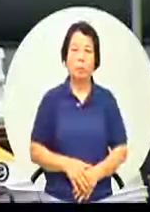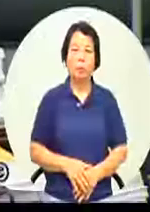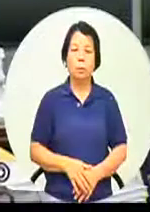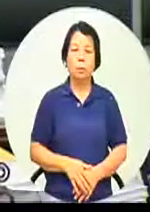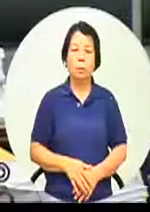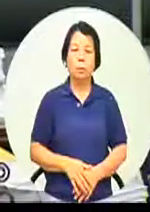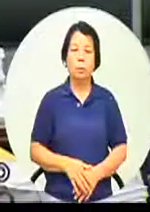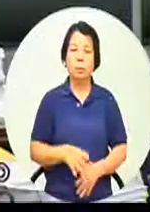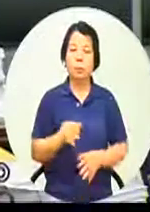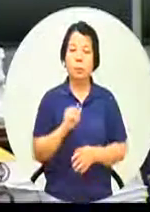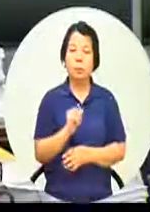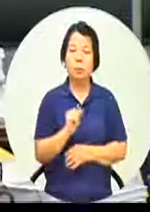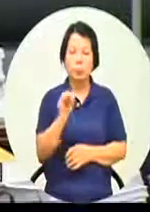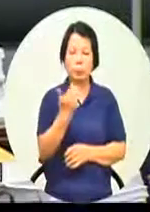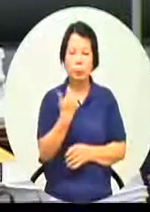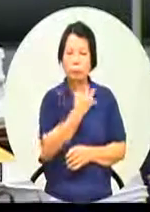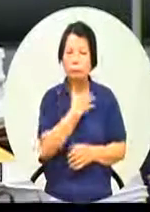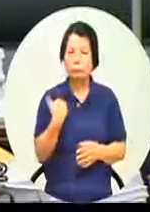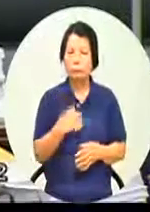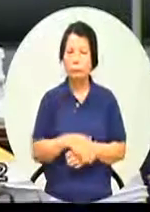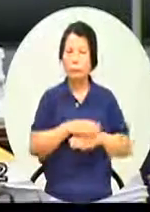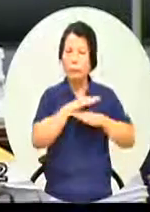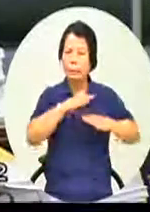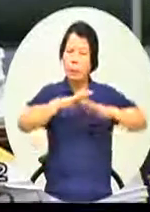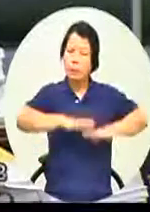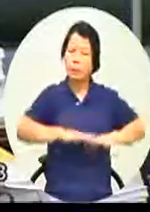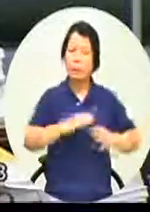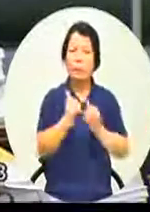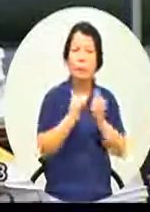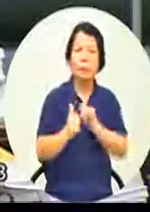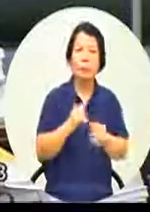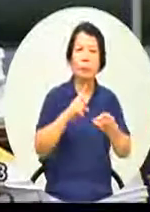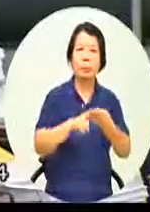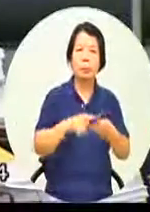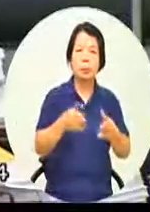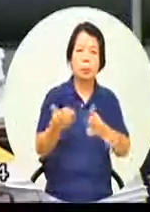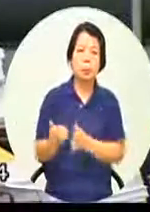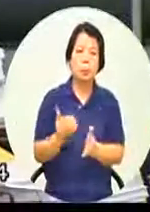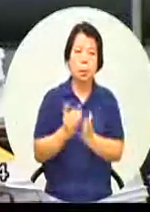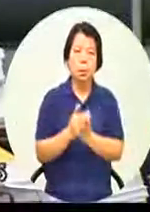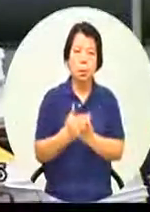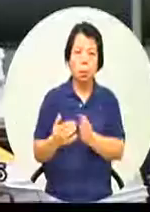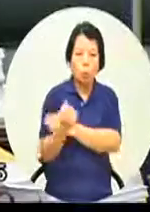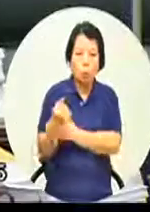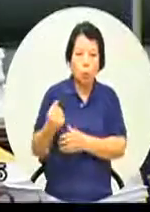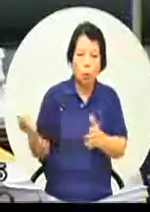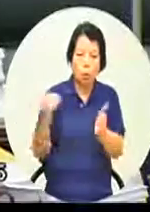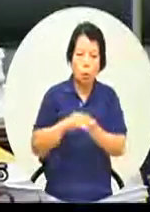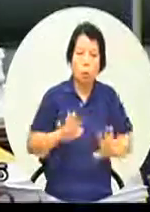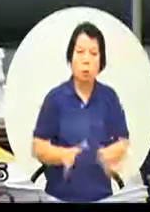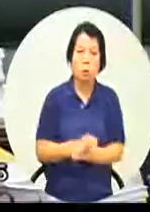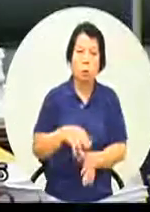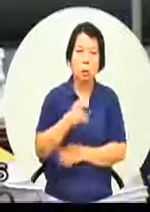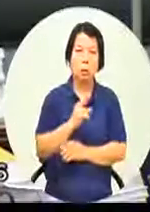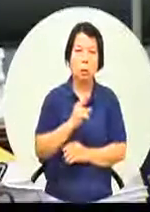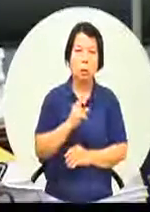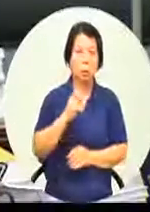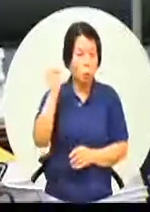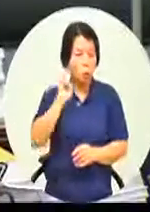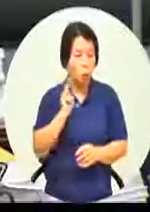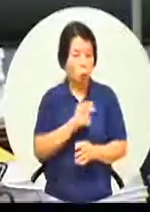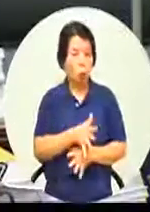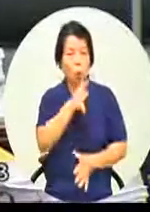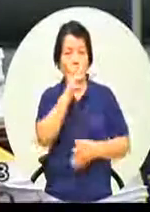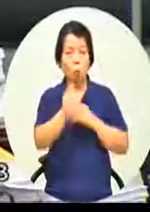悄悄没有声音嘛。台湾进步到民主的进程到现在，不是只有声音，还付出了生命